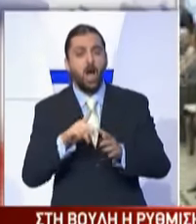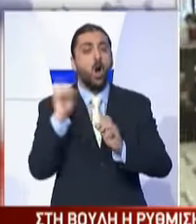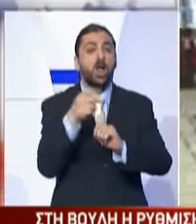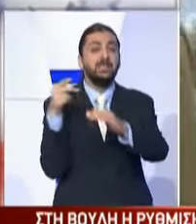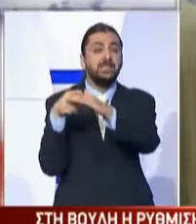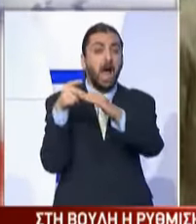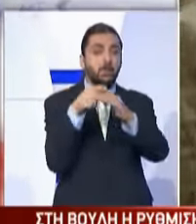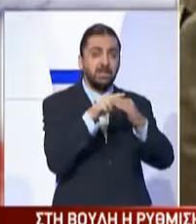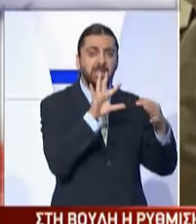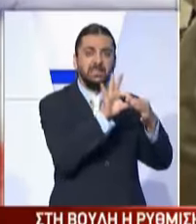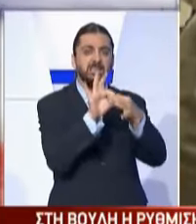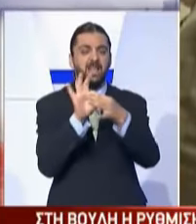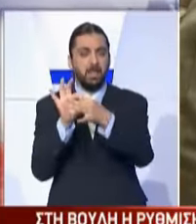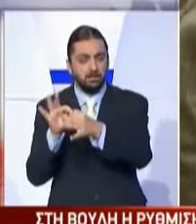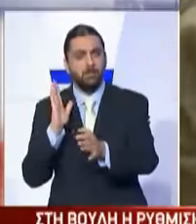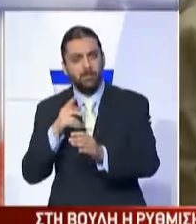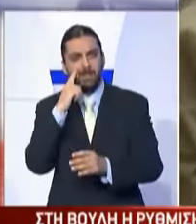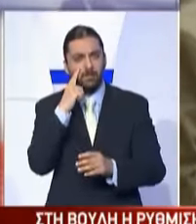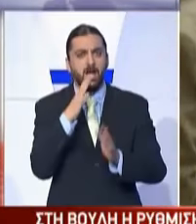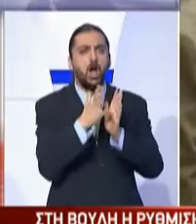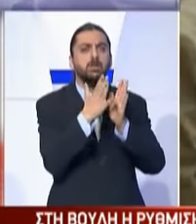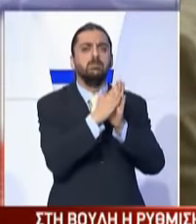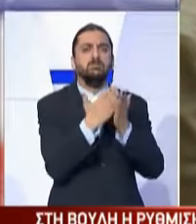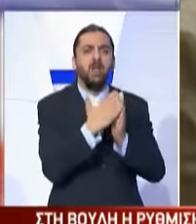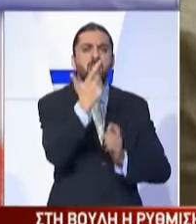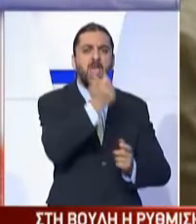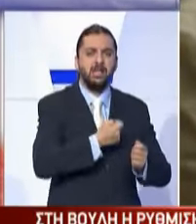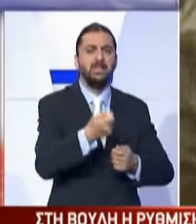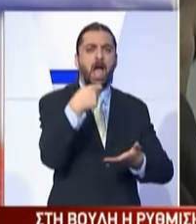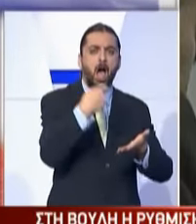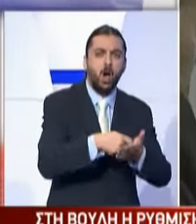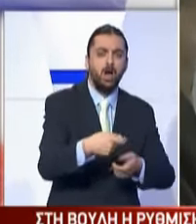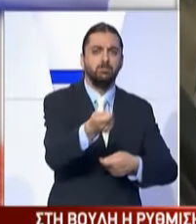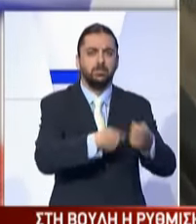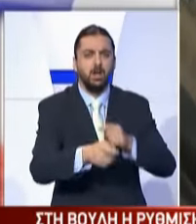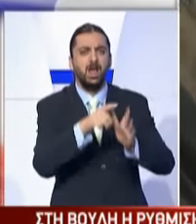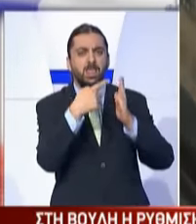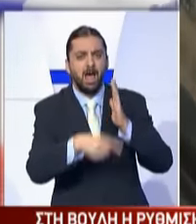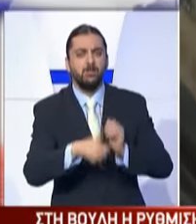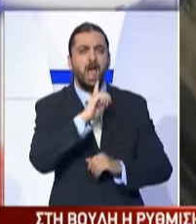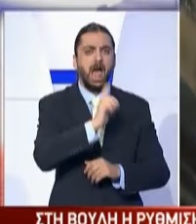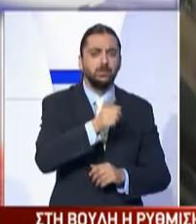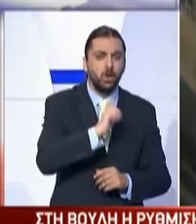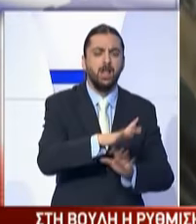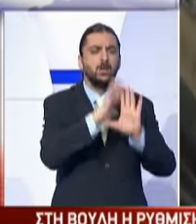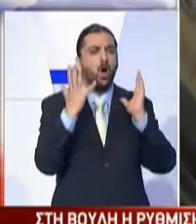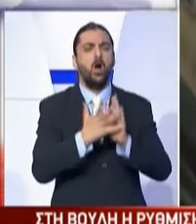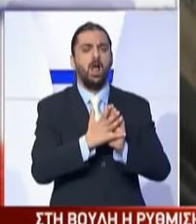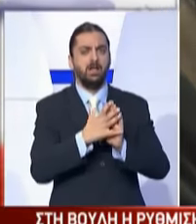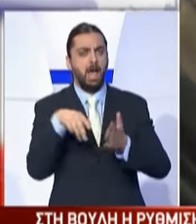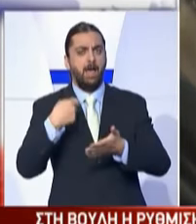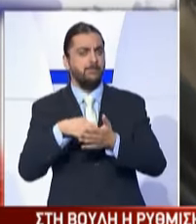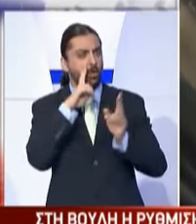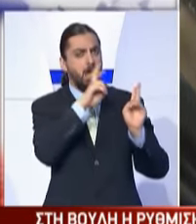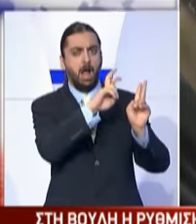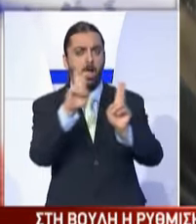να γνωρίζει το ύψος των καταθέσεων και τις κινήσεις των λογαριασμών, δάνεια, αγορές περιουσιακών στοιχείων, εντολές για πιστώσεις χρημάτων. Με αυτόν τον τρόπο